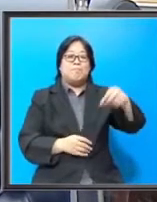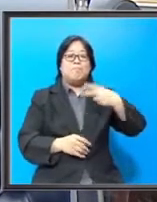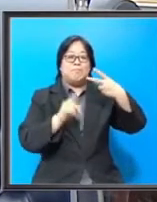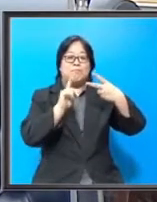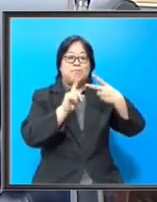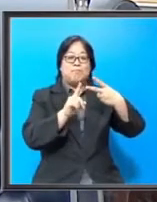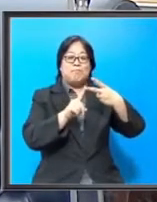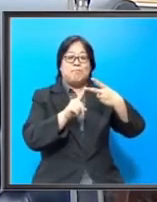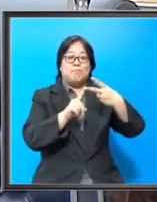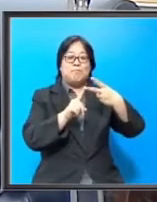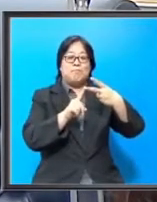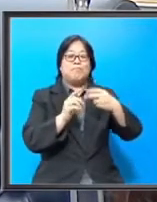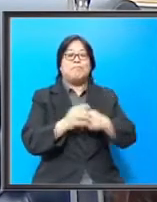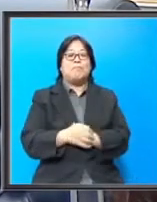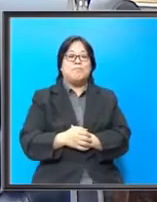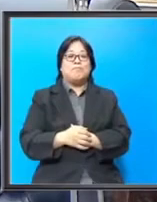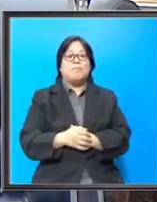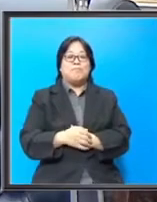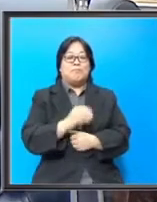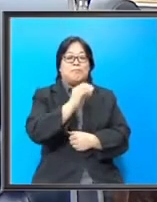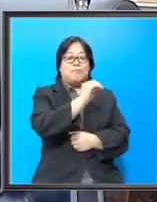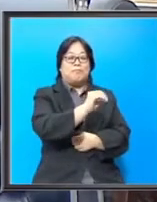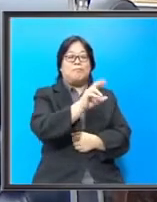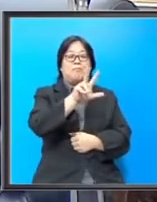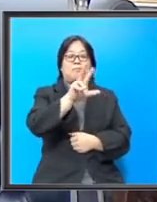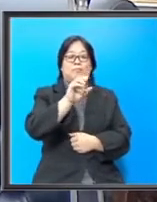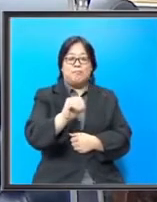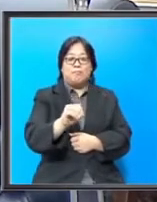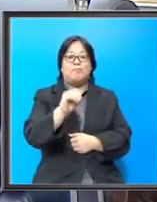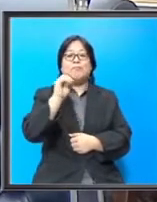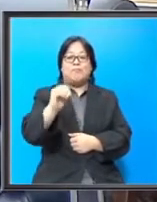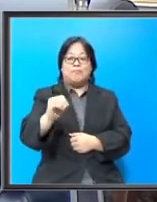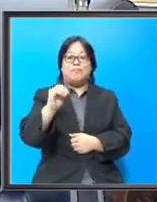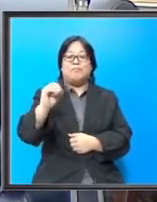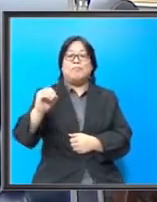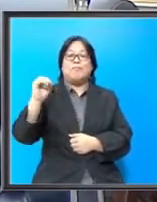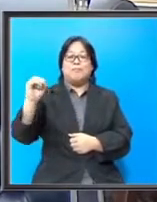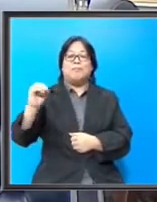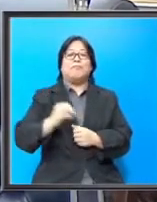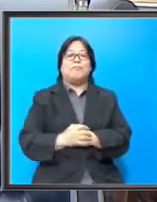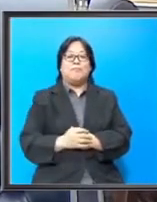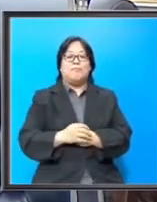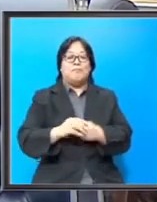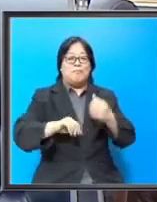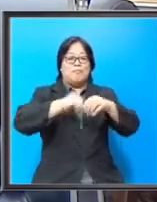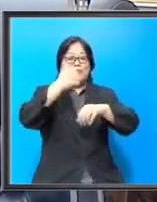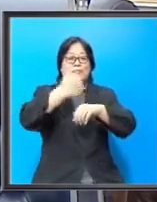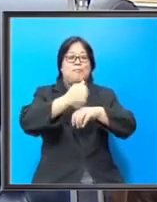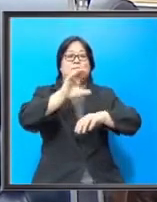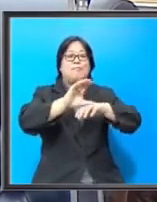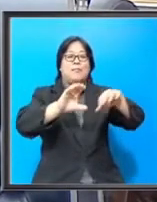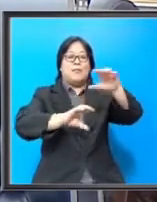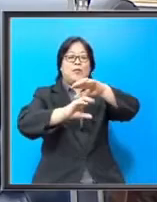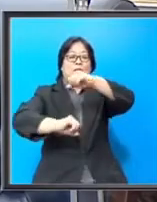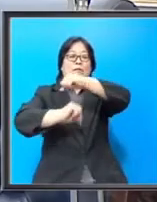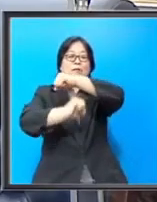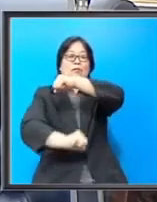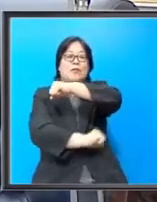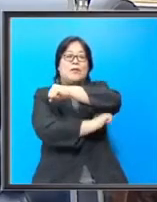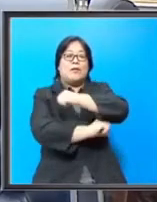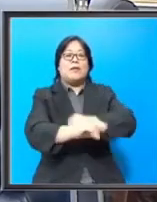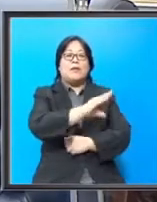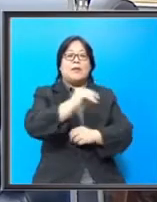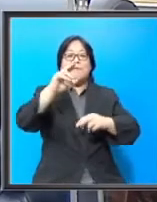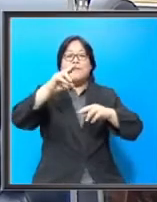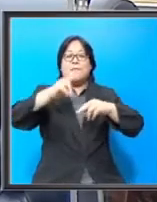yaitu lah di bawah butiran kosong 3000 pembangunan infrastruktur